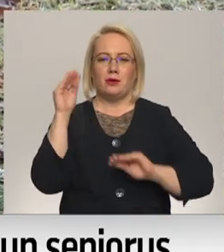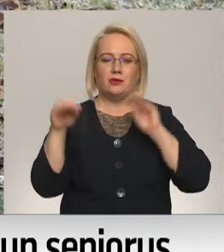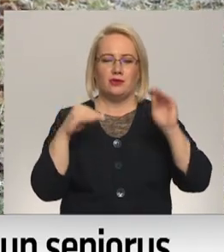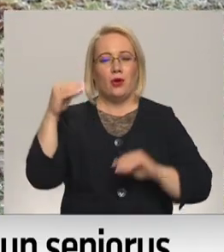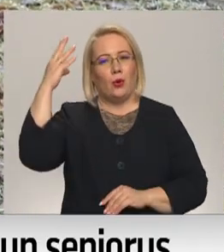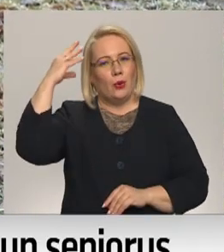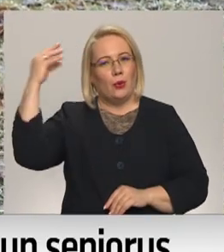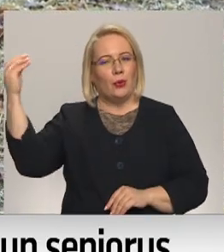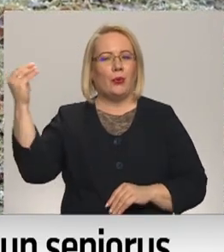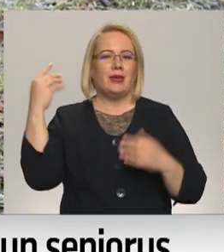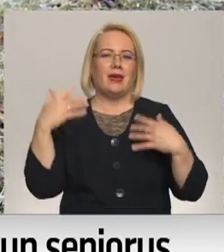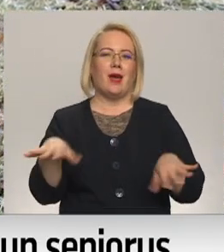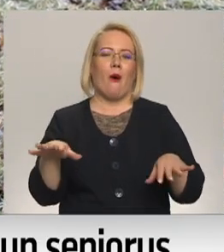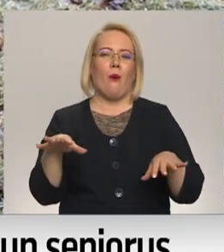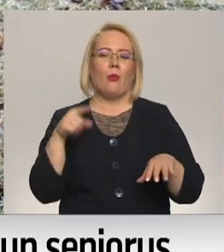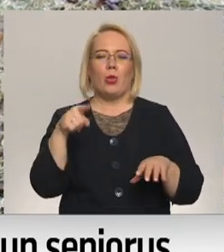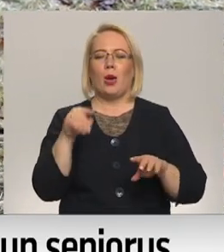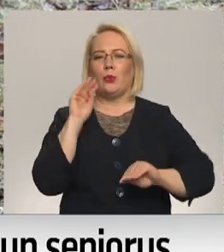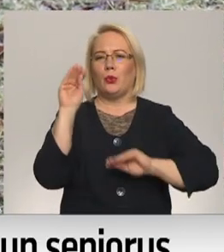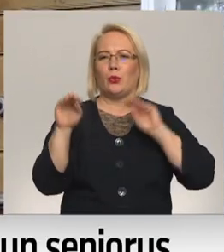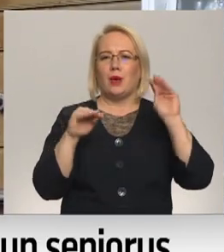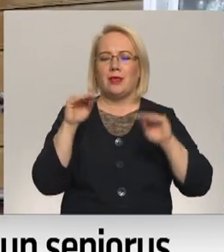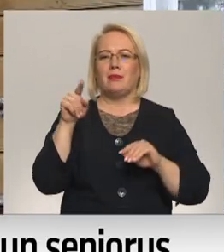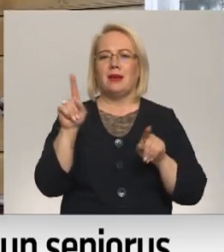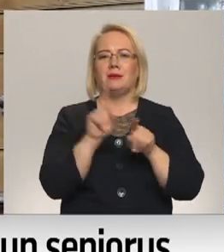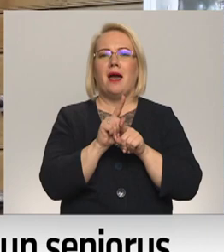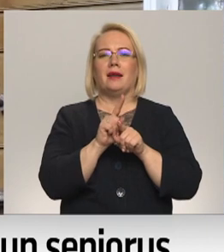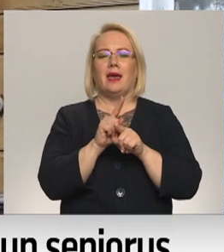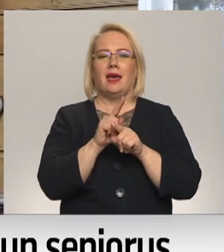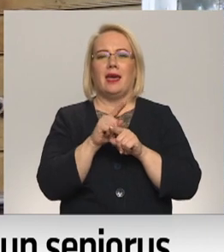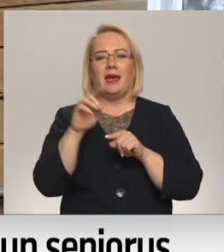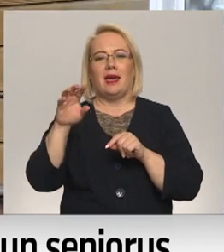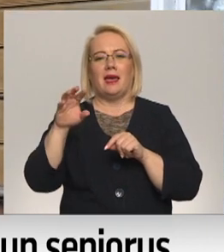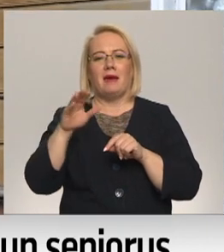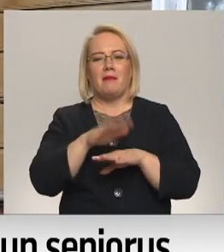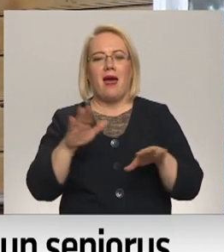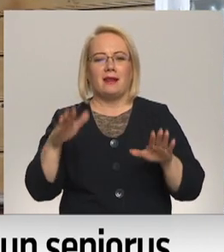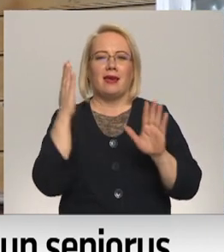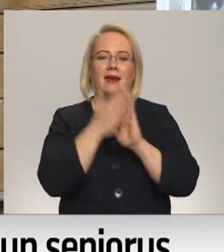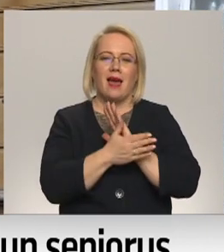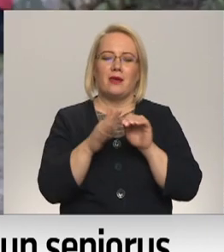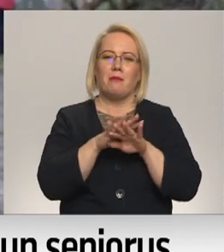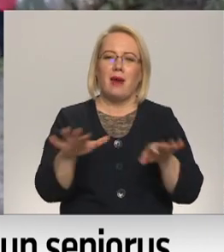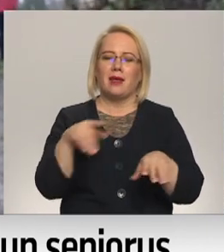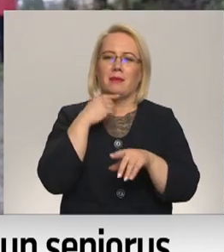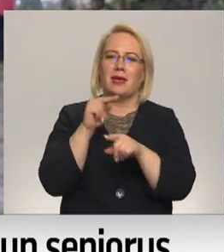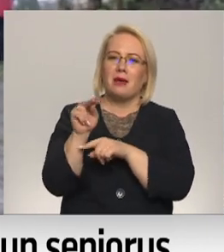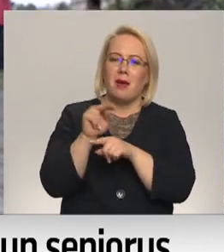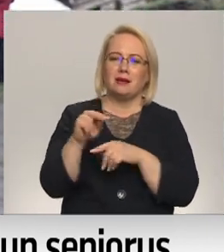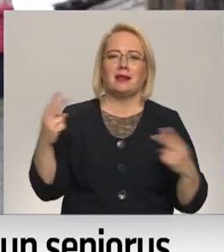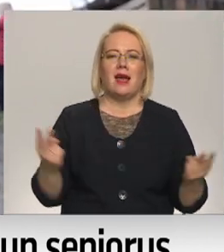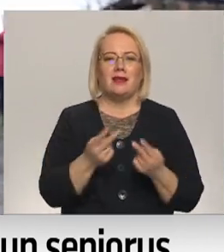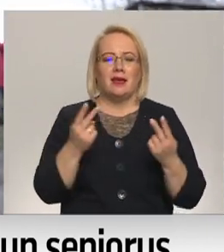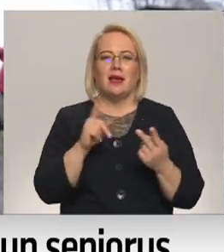visi jau varēs, tie tā rotājumi, tas jau vairāk bērniem arī tā ir garām, tad ir smuki. Jo gribās jau viņiem iemācīt tādu tradīciju, kas